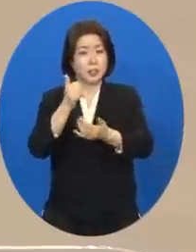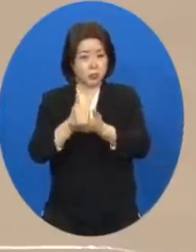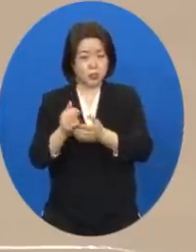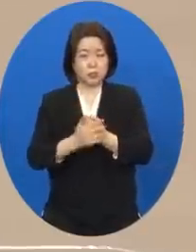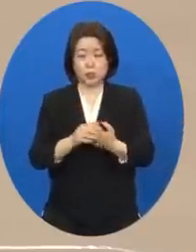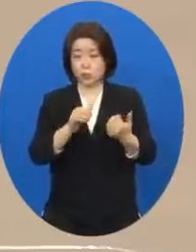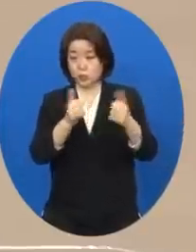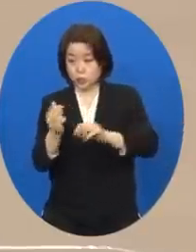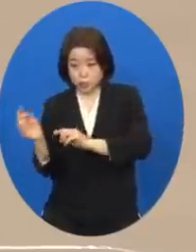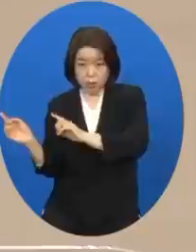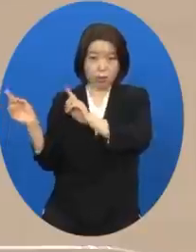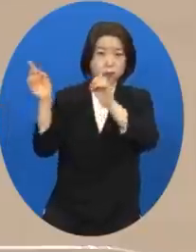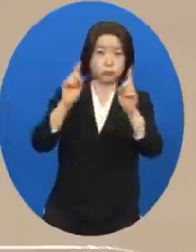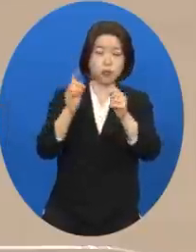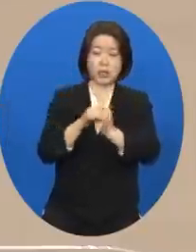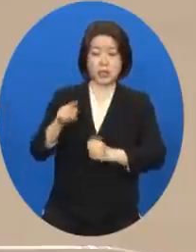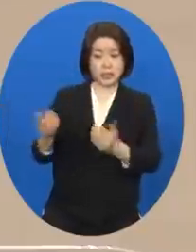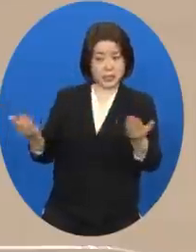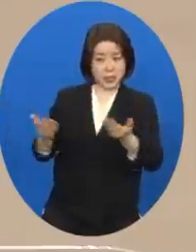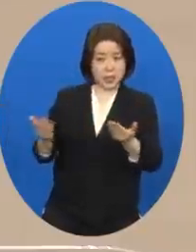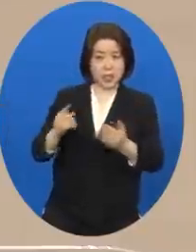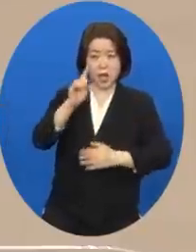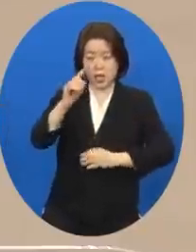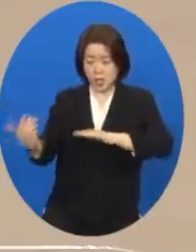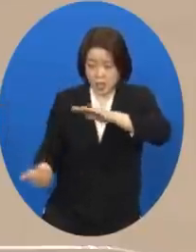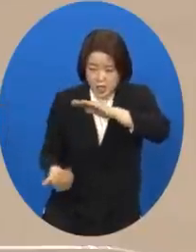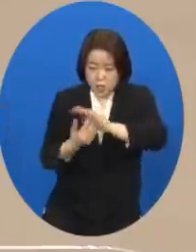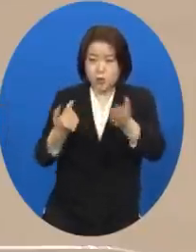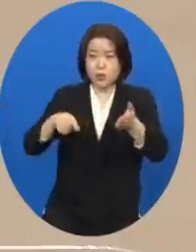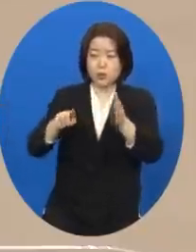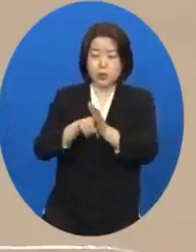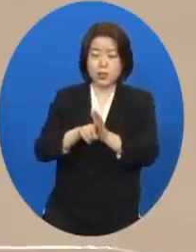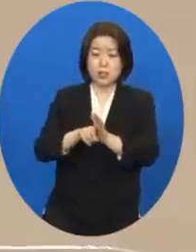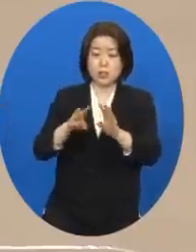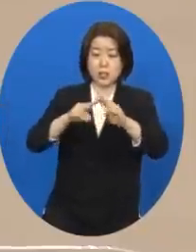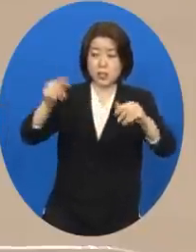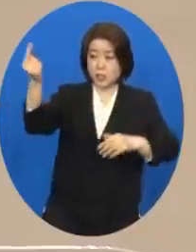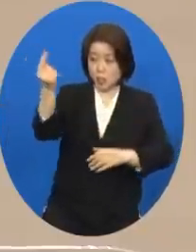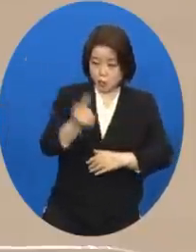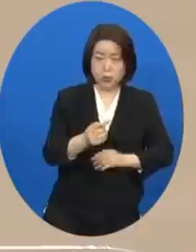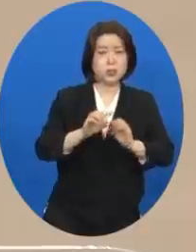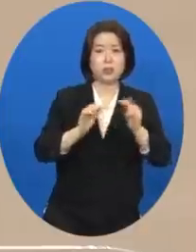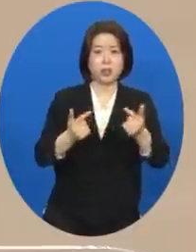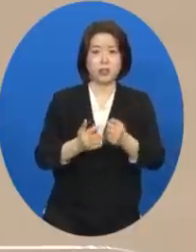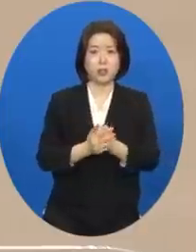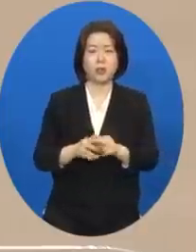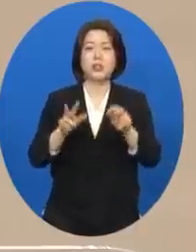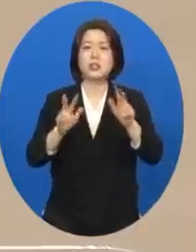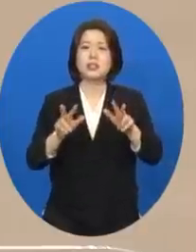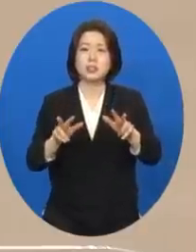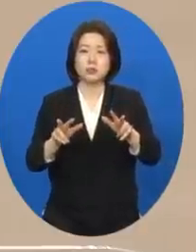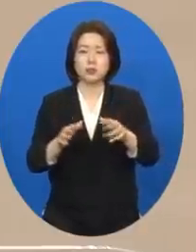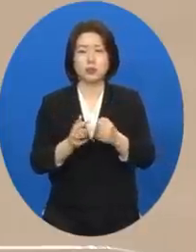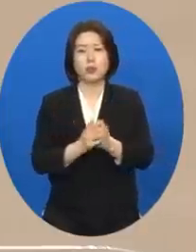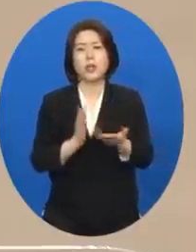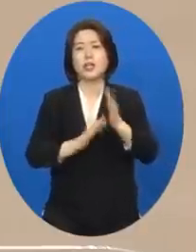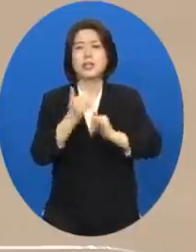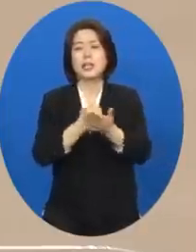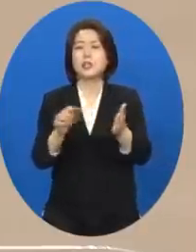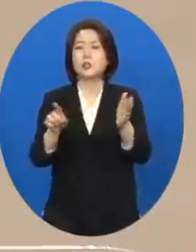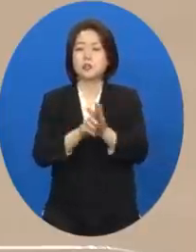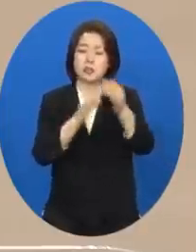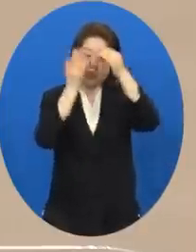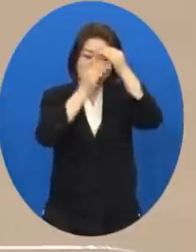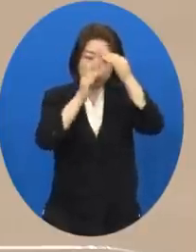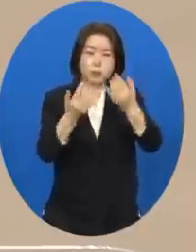죽었다가 부활하신 사건 하나를 이루 시력 5 이 땅에 오신 게 아닙니다 지금도 예수를 믿는 성도들과